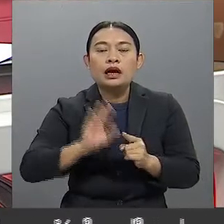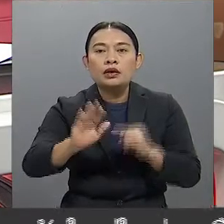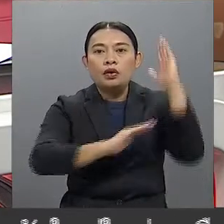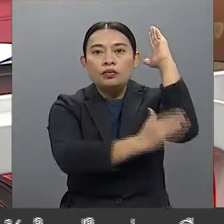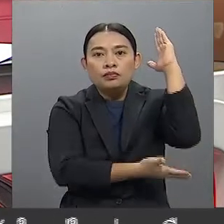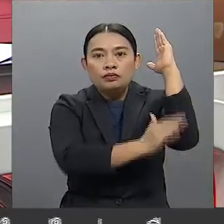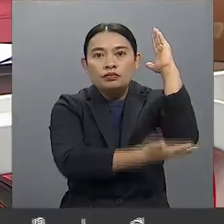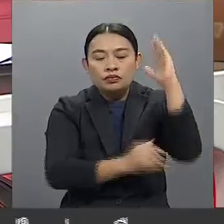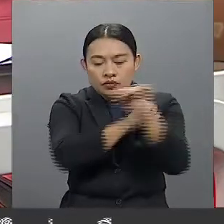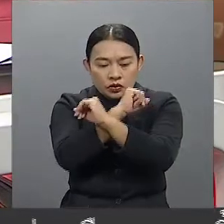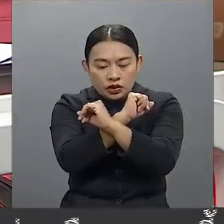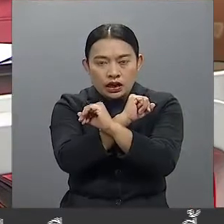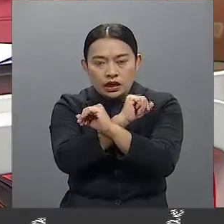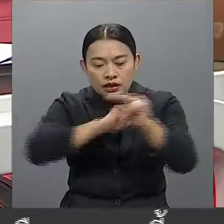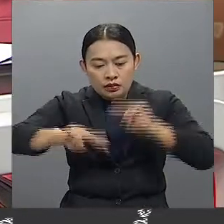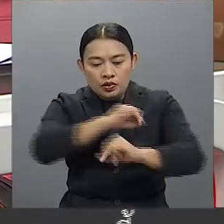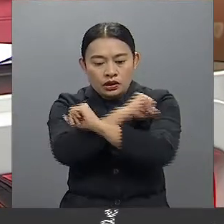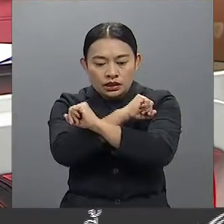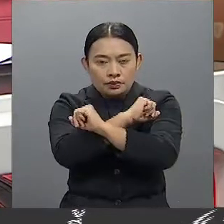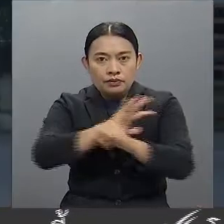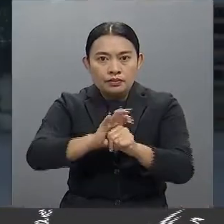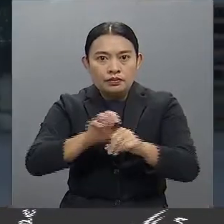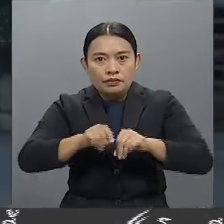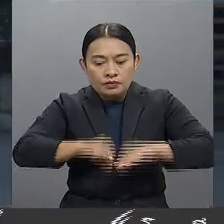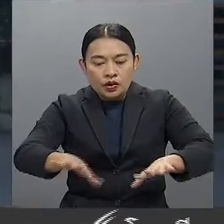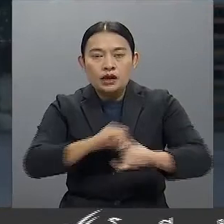กันเช้อ COVID-19 แร่ระบาดในประเทศค่ะ